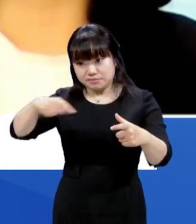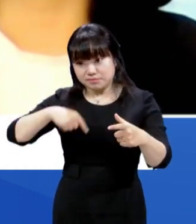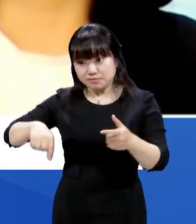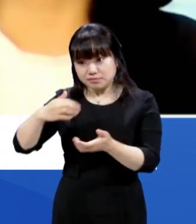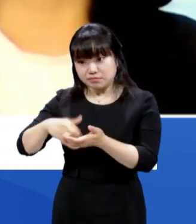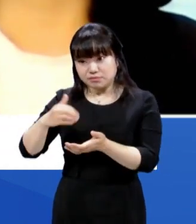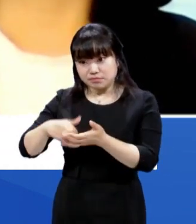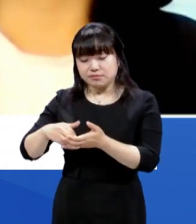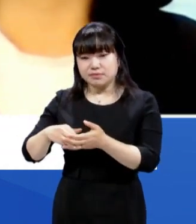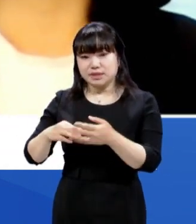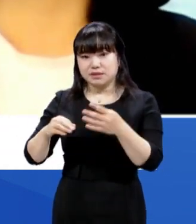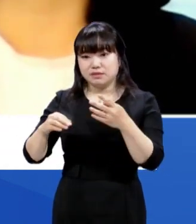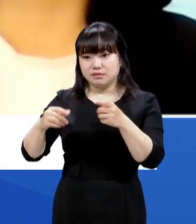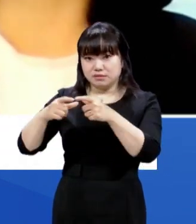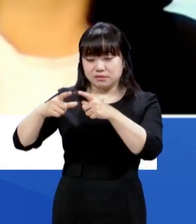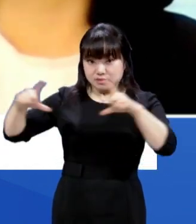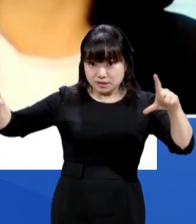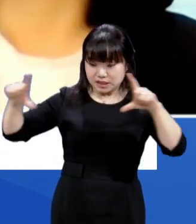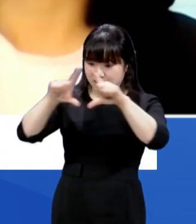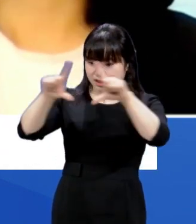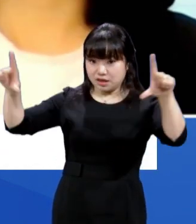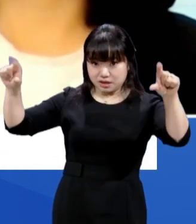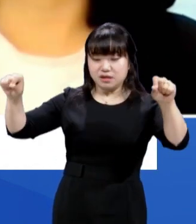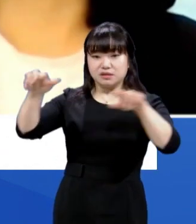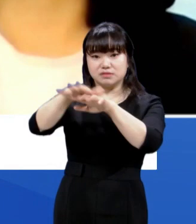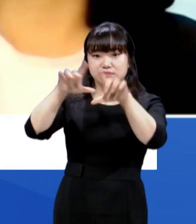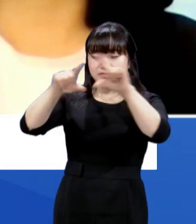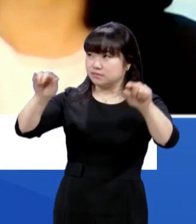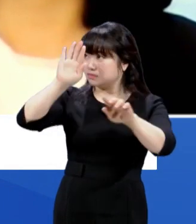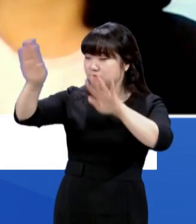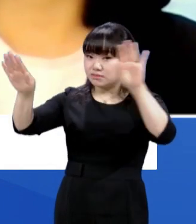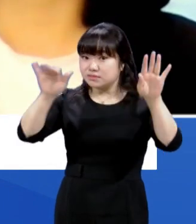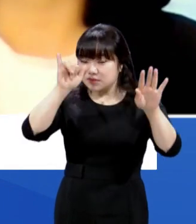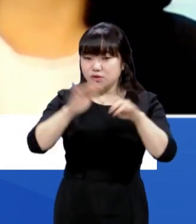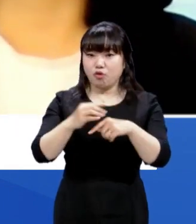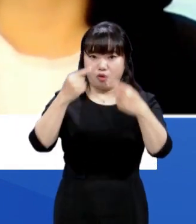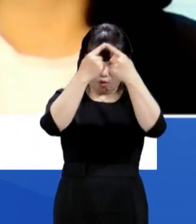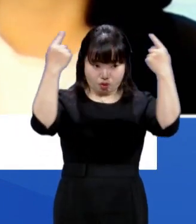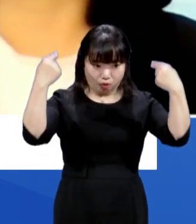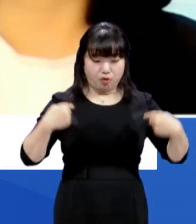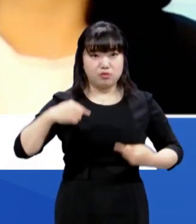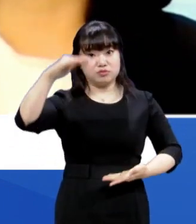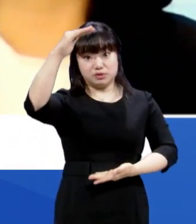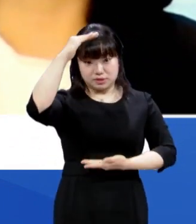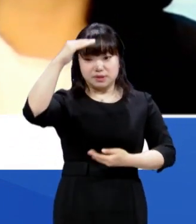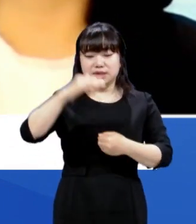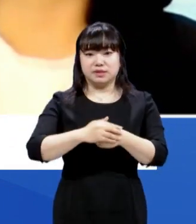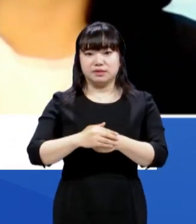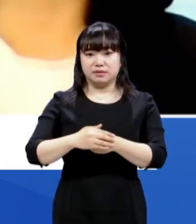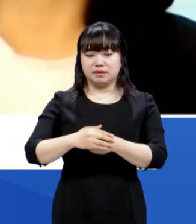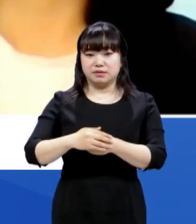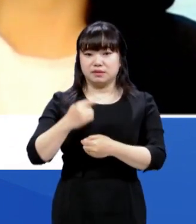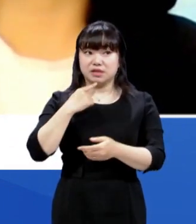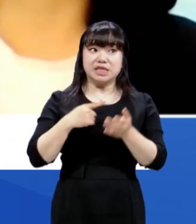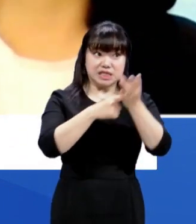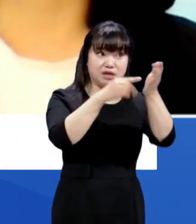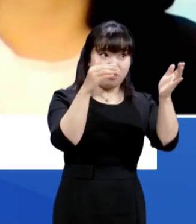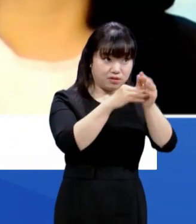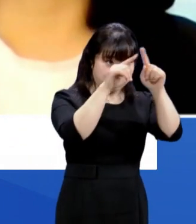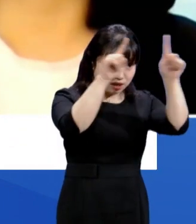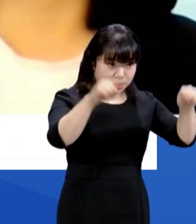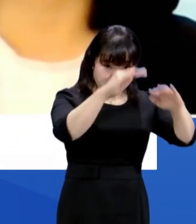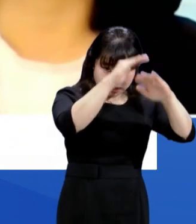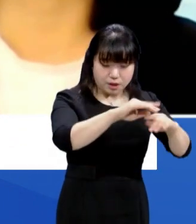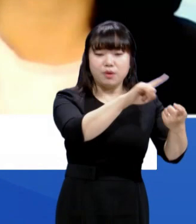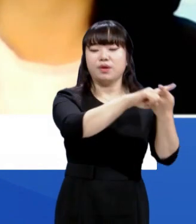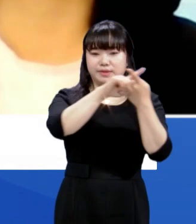2배수 인해서 요소 하기 거리 어서 말 뜻이라 하였구요 선거 받고도 호 자들이 성공할 위원회에 제출한 선거벽보 가 이미 지정 대각